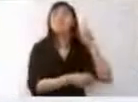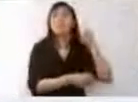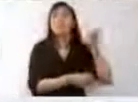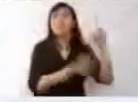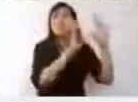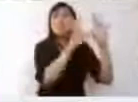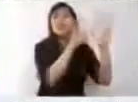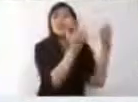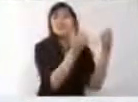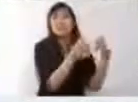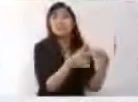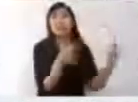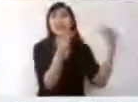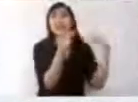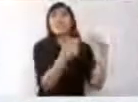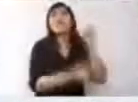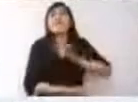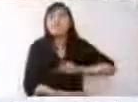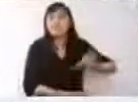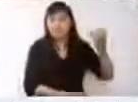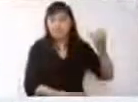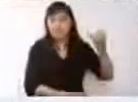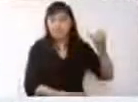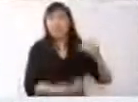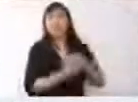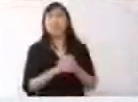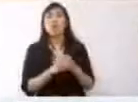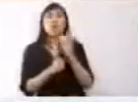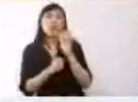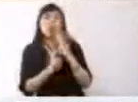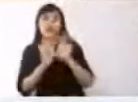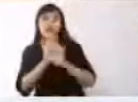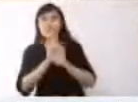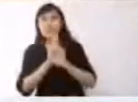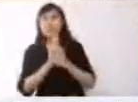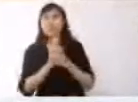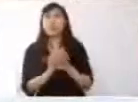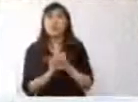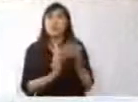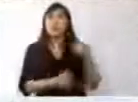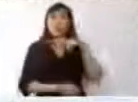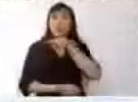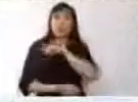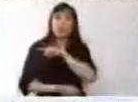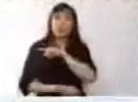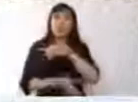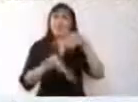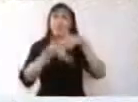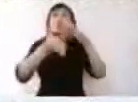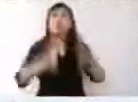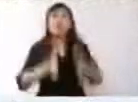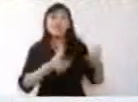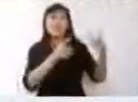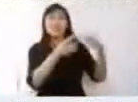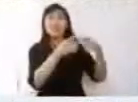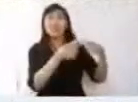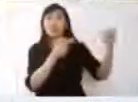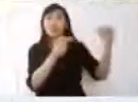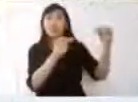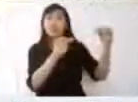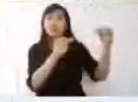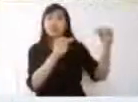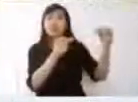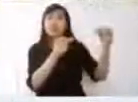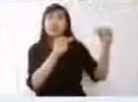pa po open sa tourists ang Japan. At mag-a-anunsyo po ang ating mga kaibigan ng sa government of Japan ng